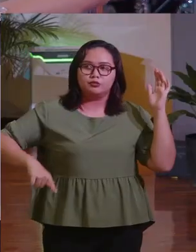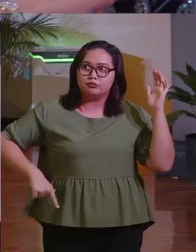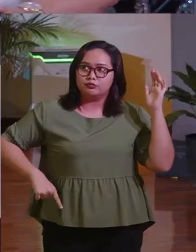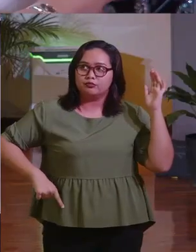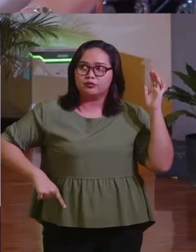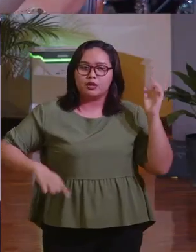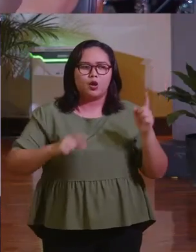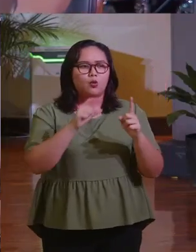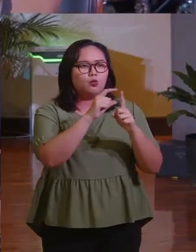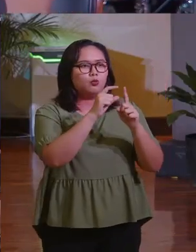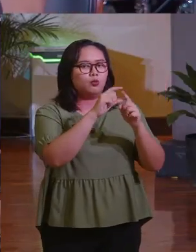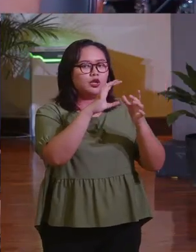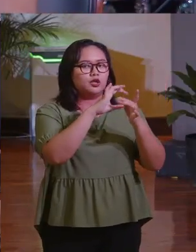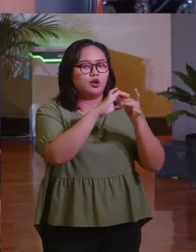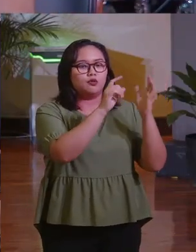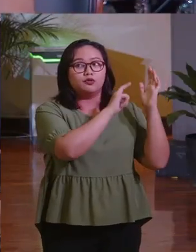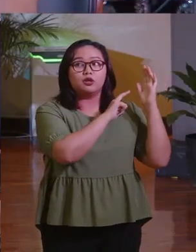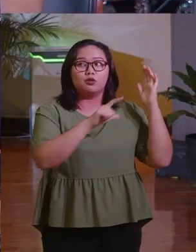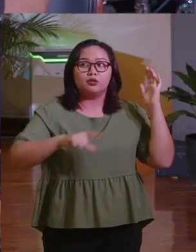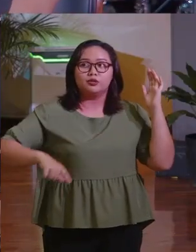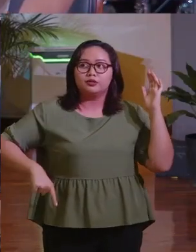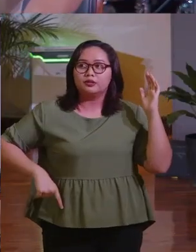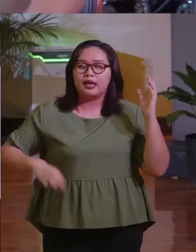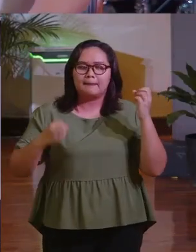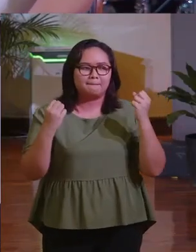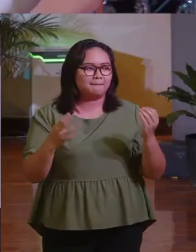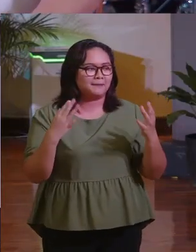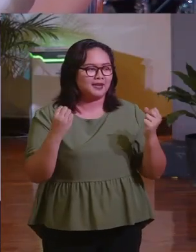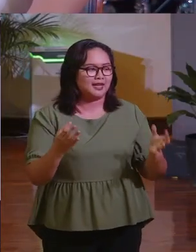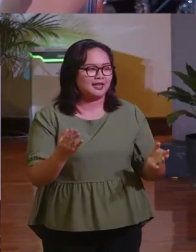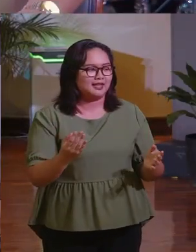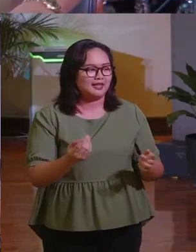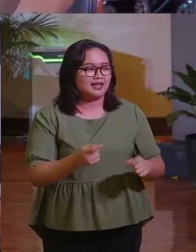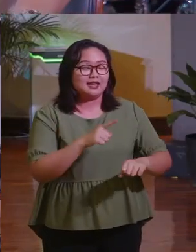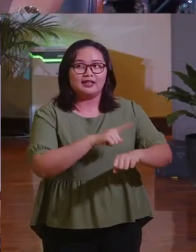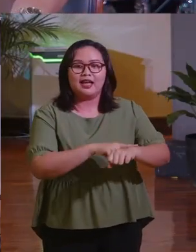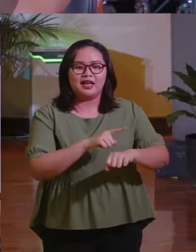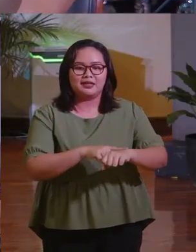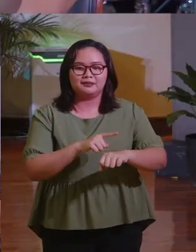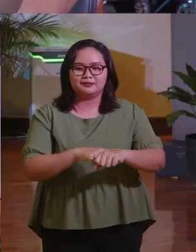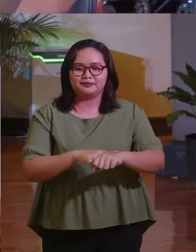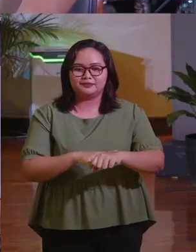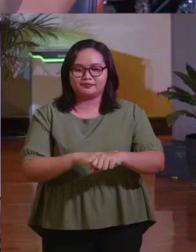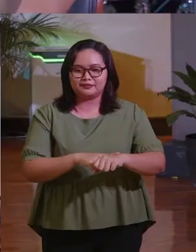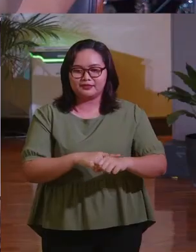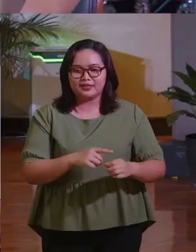The word of the Lord. Maraming beses po yan, pasakali, sa